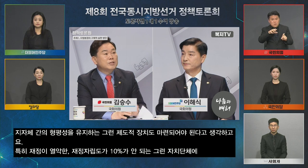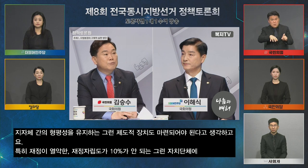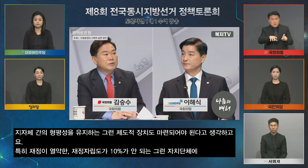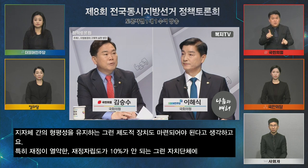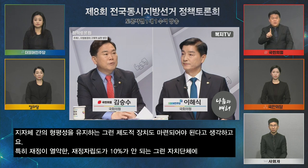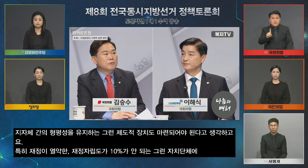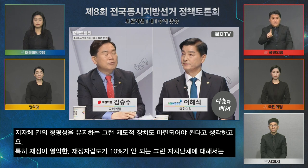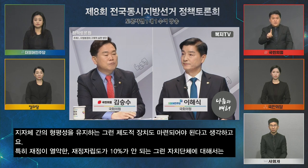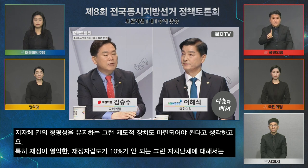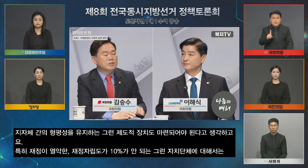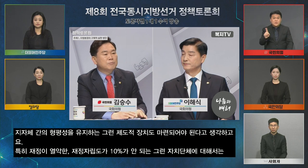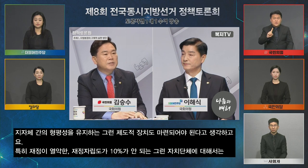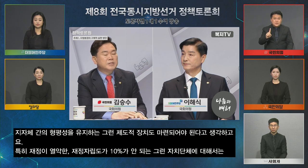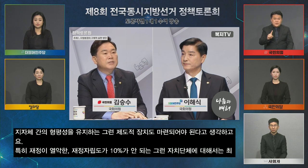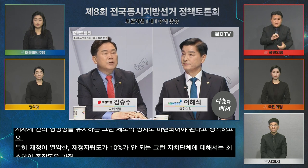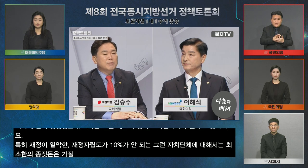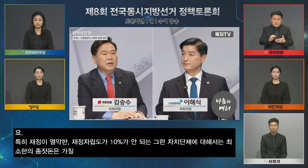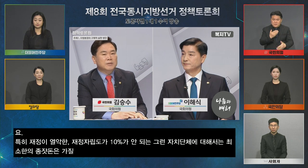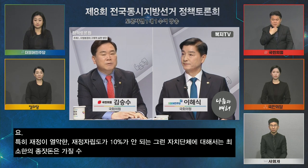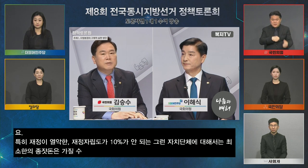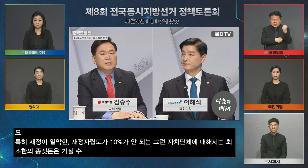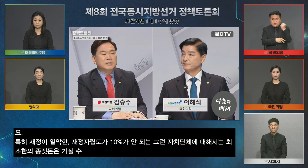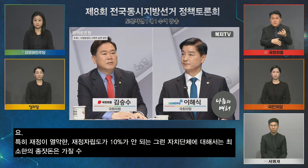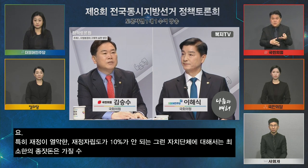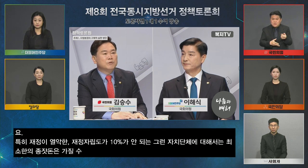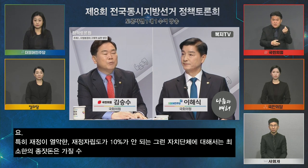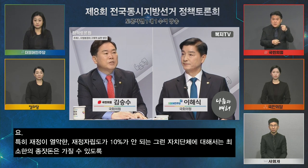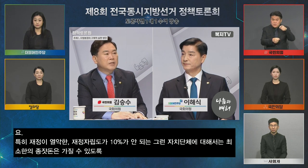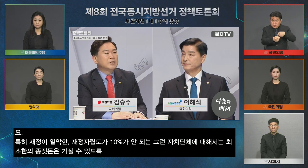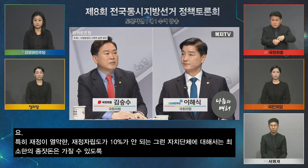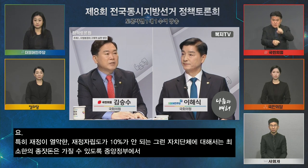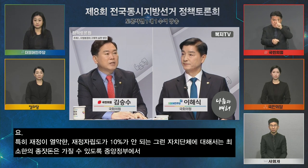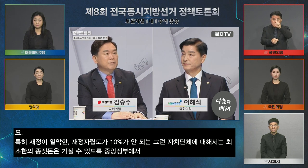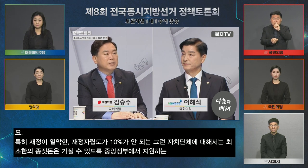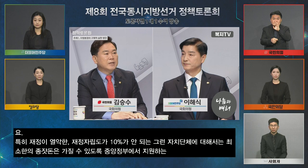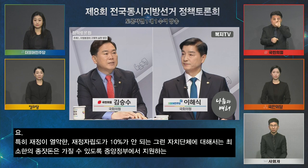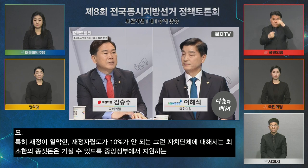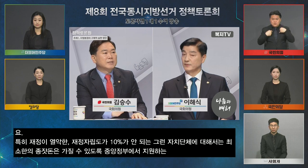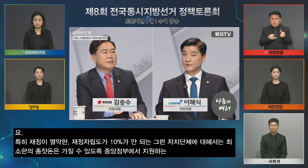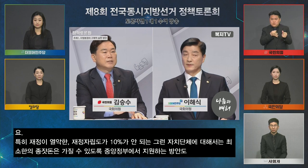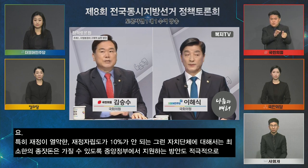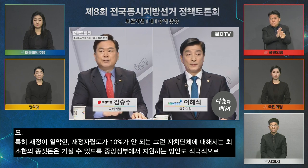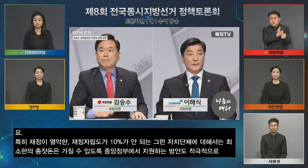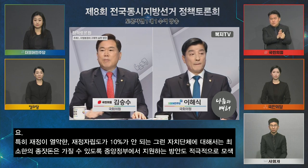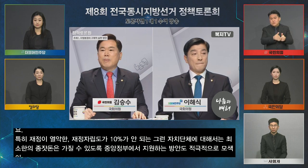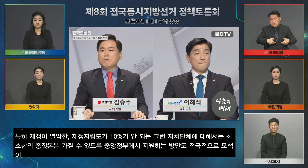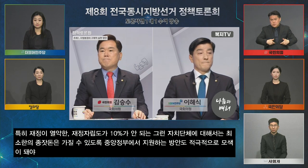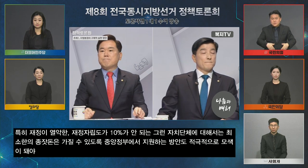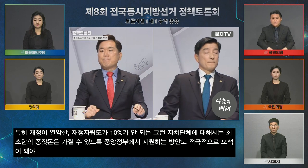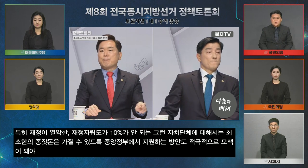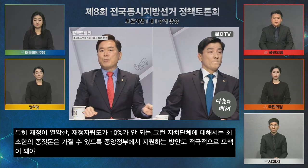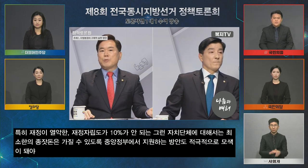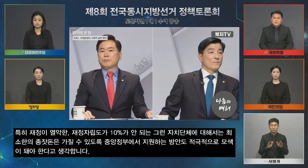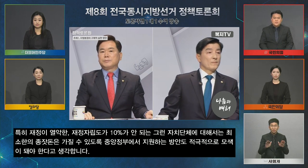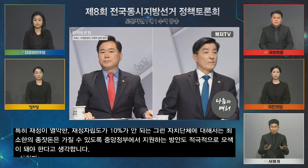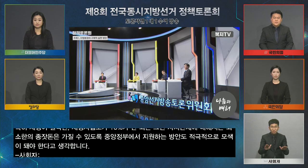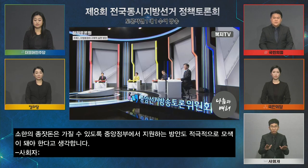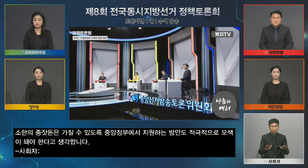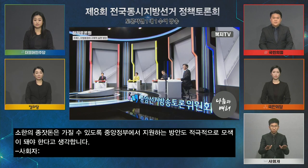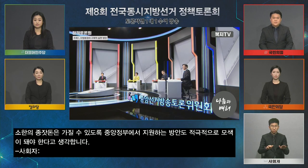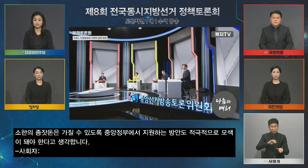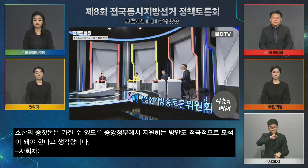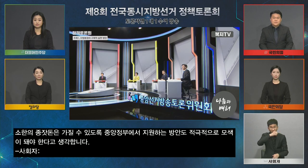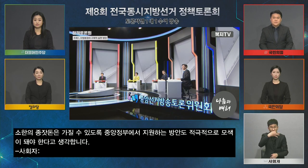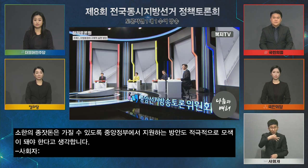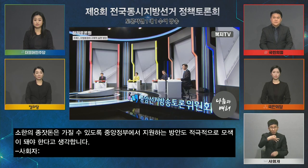다질 수 있도록 중앙정부에서 지원하는 방안도 즉각적으로 모색이 돼야 된다고 생각을 합니다. 네, 지방 재정과 관련한 이야기는